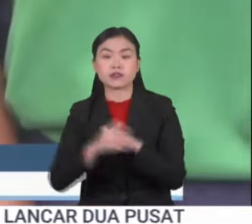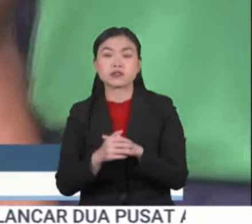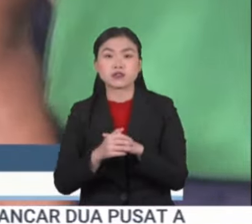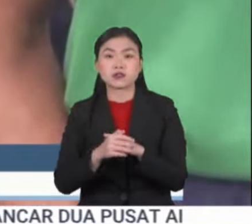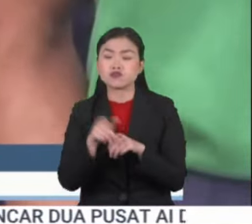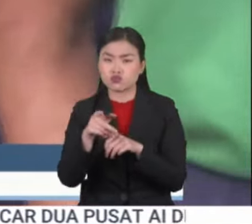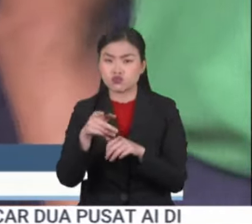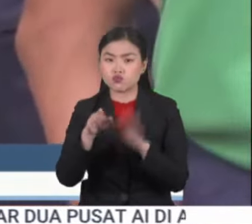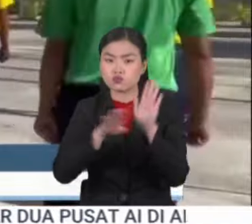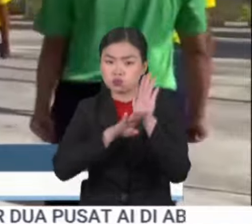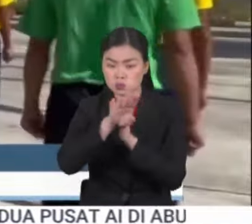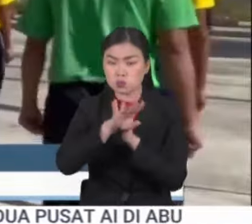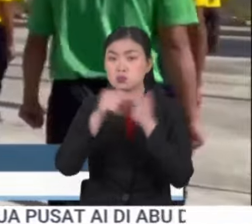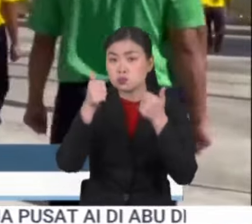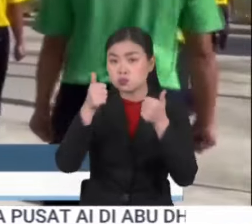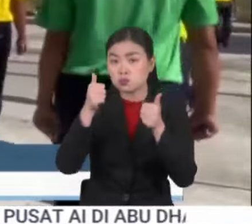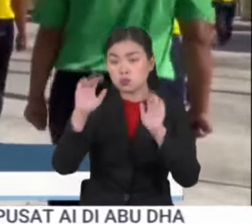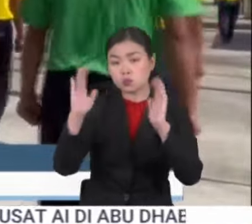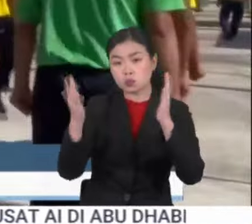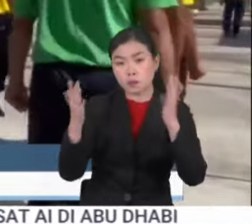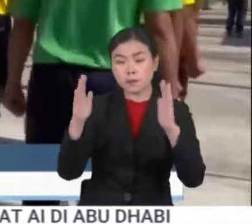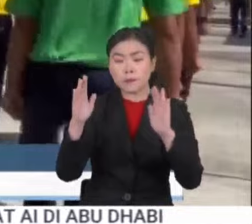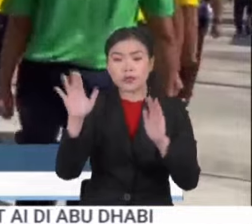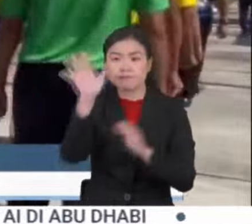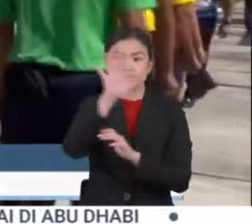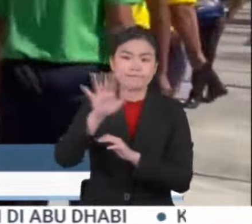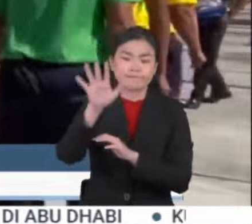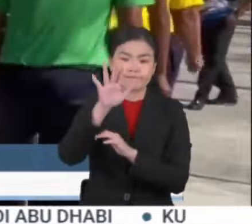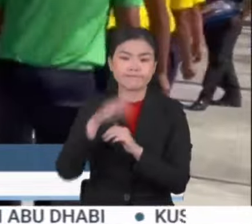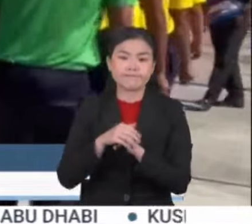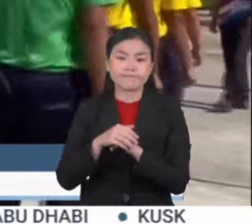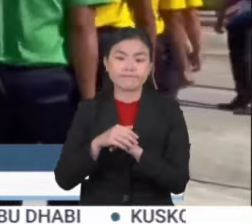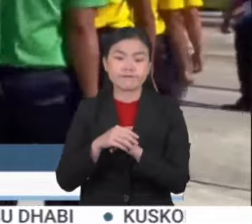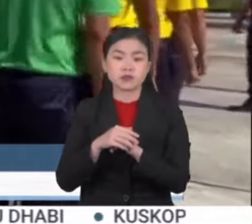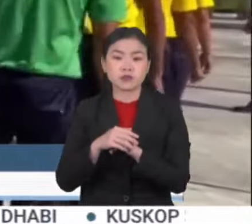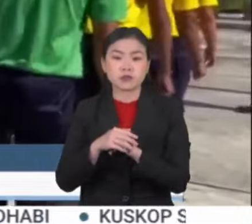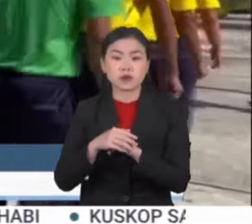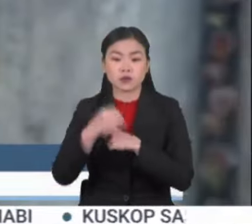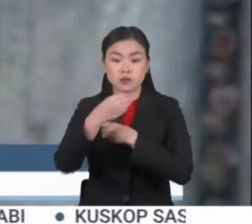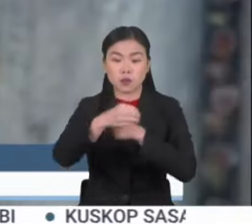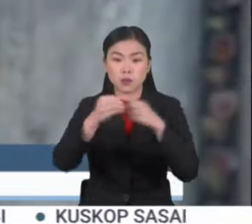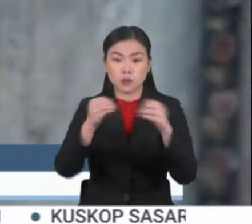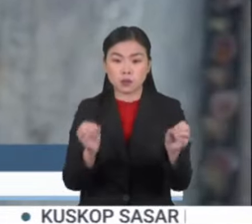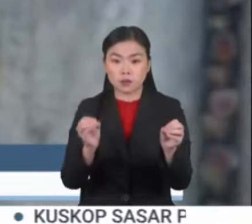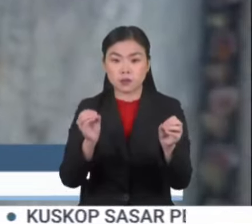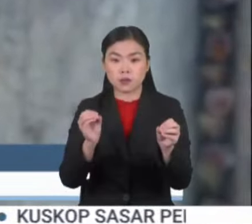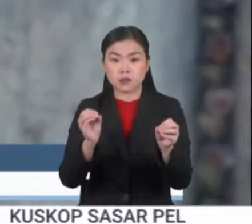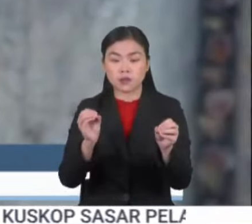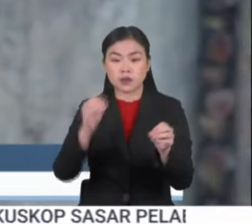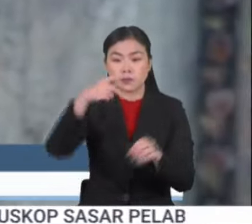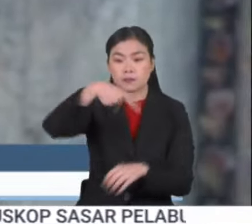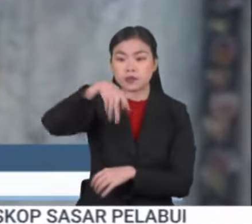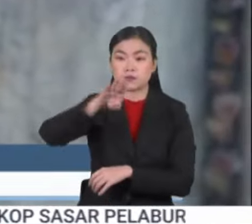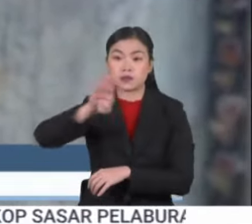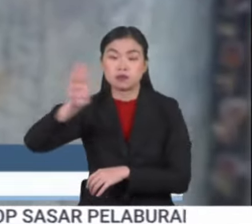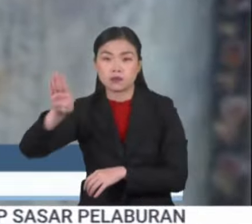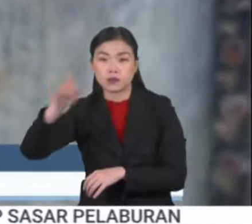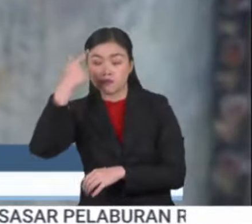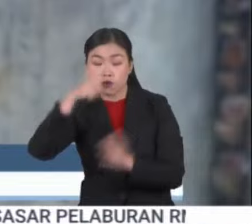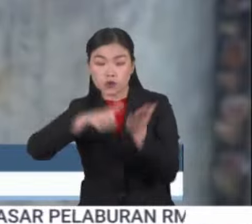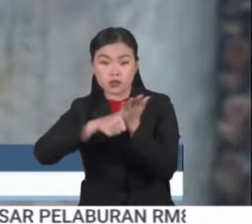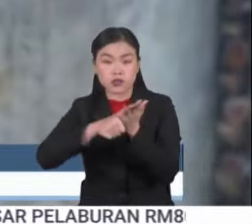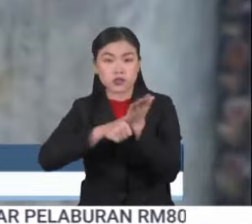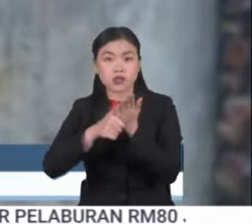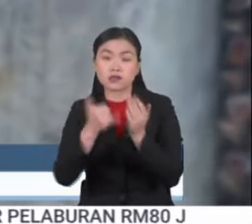peningkatan positif berbanding dengan indeks purata antarabangsa yang dikeluarkan oleh Pejabat Pertubuhan Bangsa-Bangsa Bersatu bagi dadah